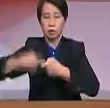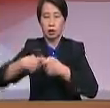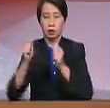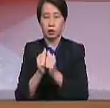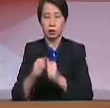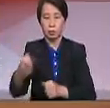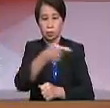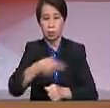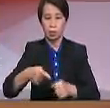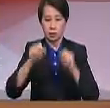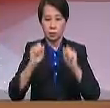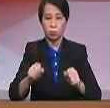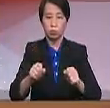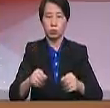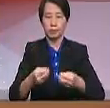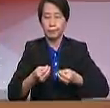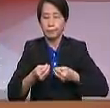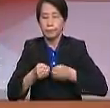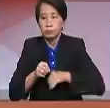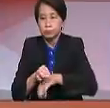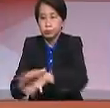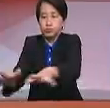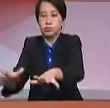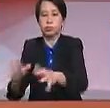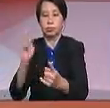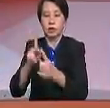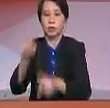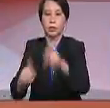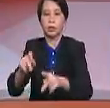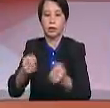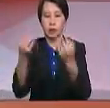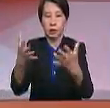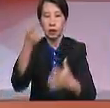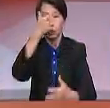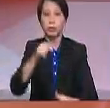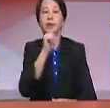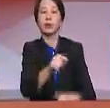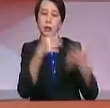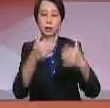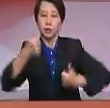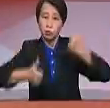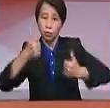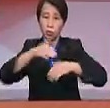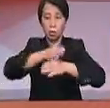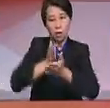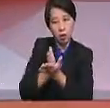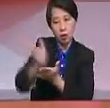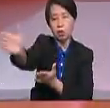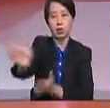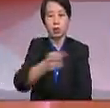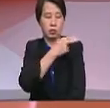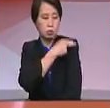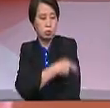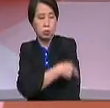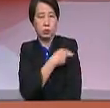mereka memberikan, boleh memberikan jangkitan kepada orang ramai kerana mereka sama ada dihantar terus ke